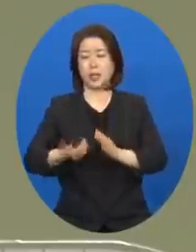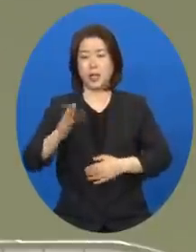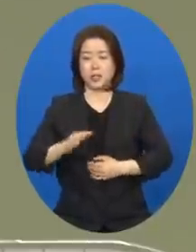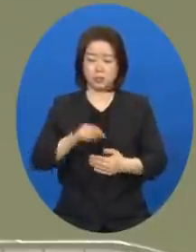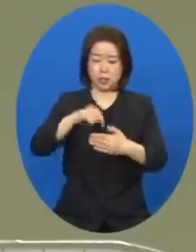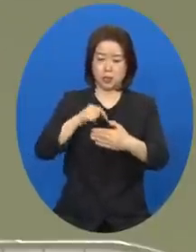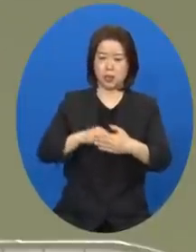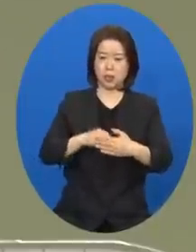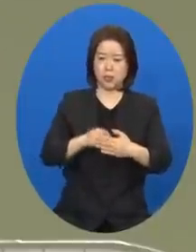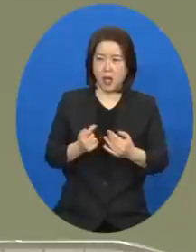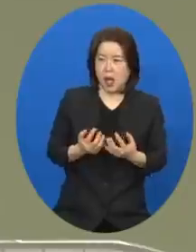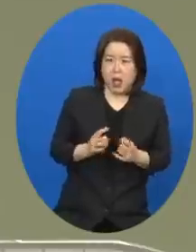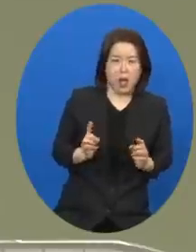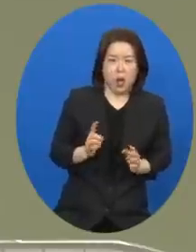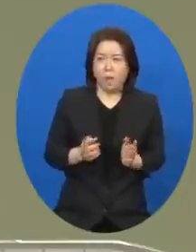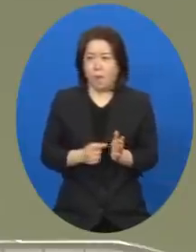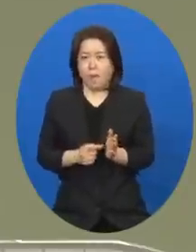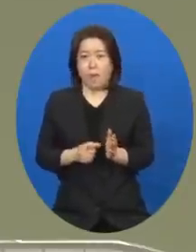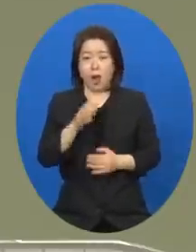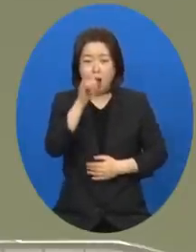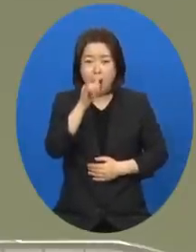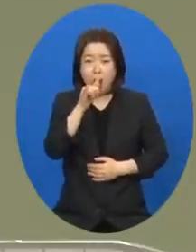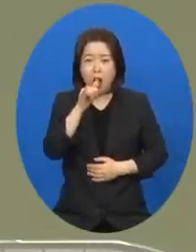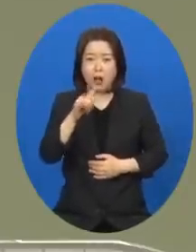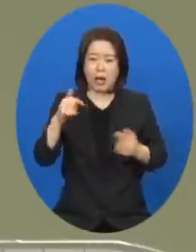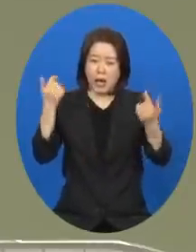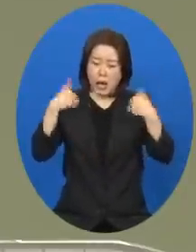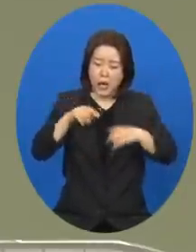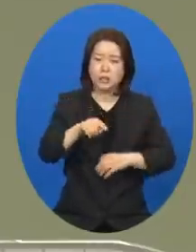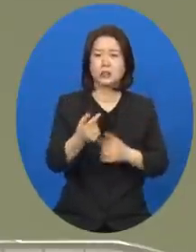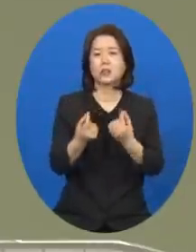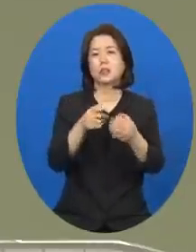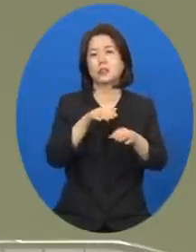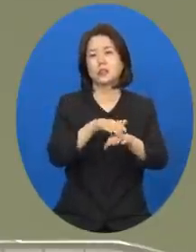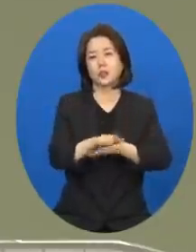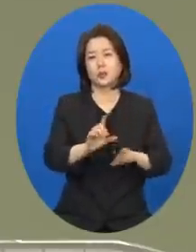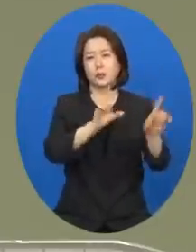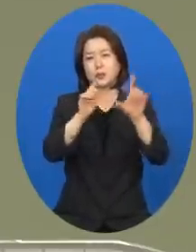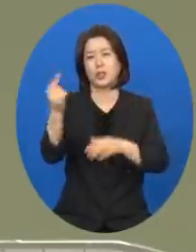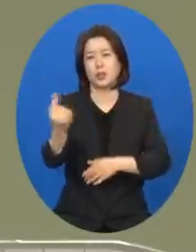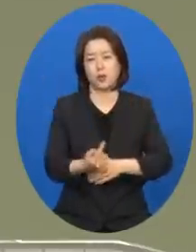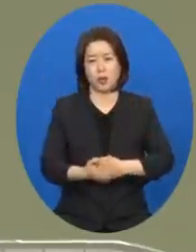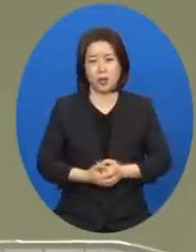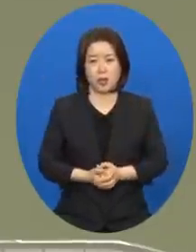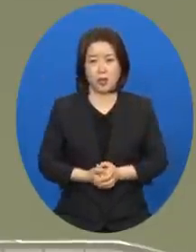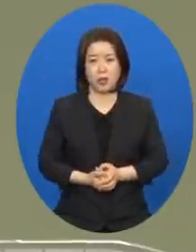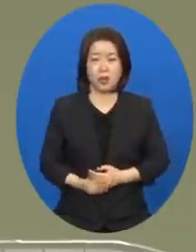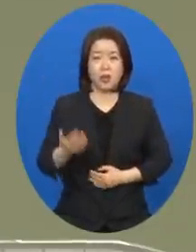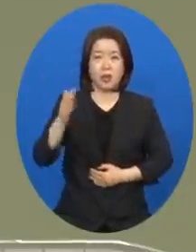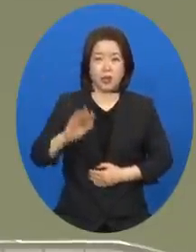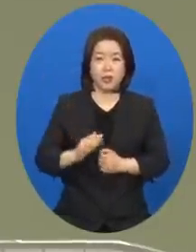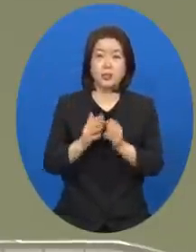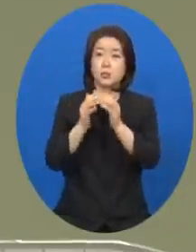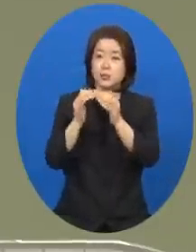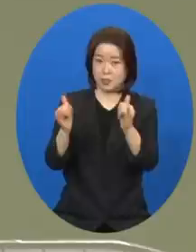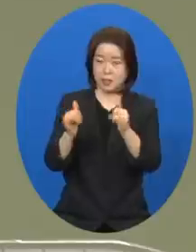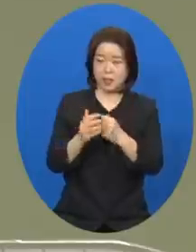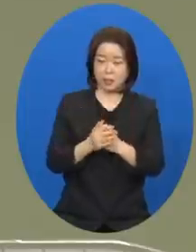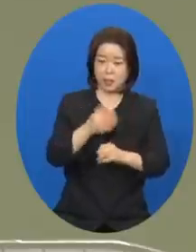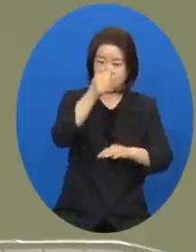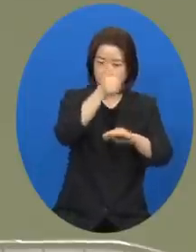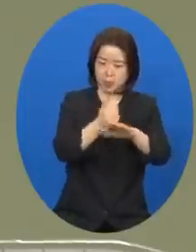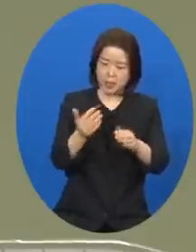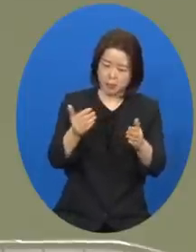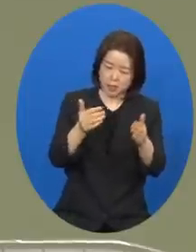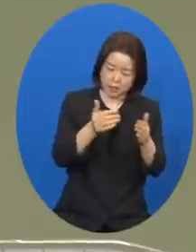속으로는 안달하고 매일 그런 식으로 살았다. 그러나 사람이 어떻게 끝까지